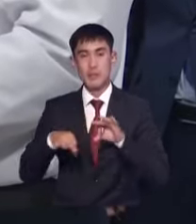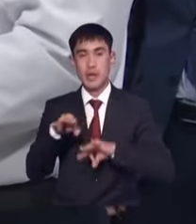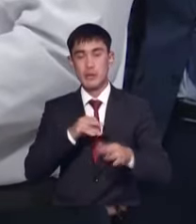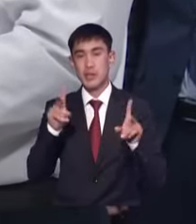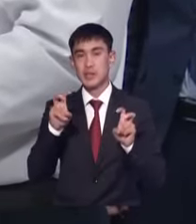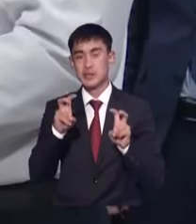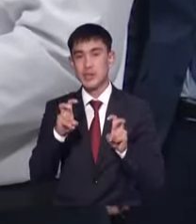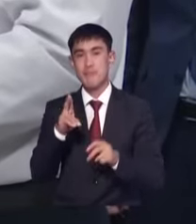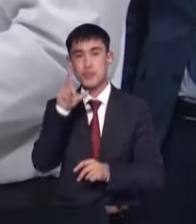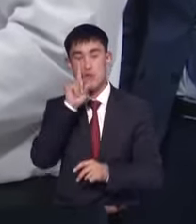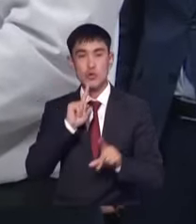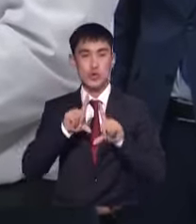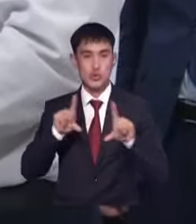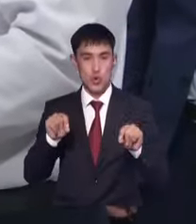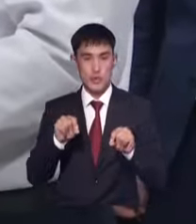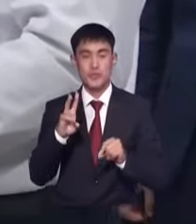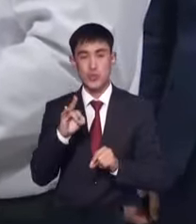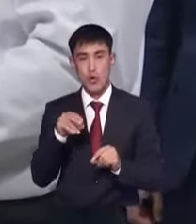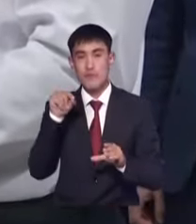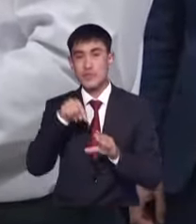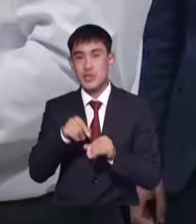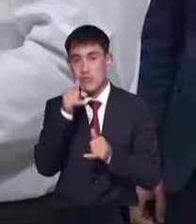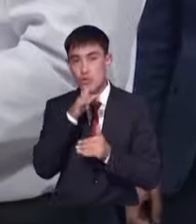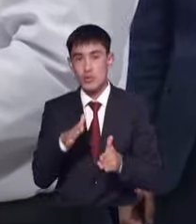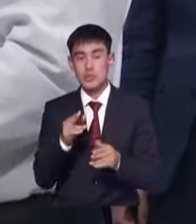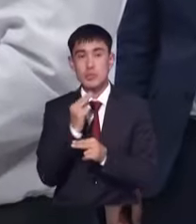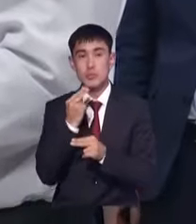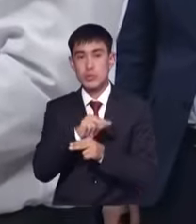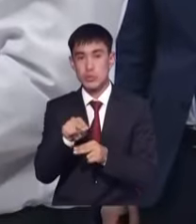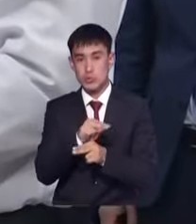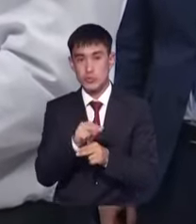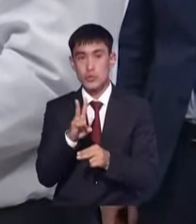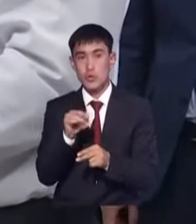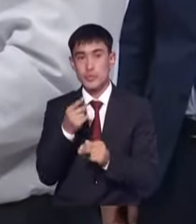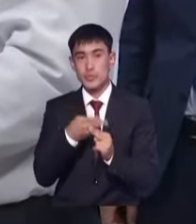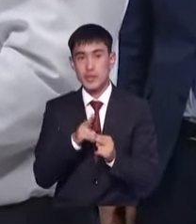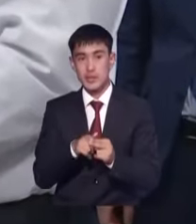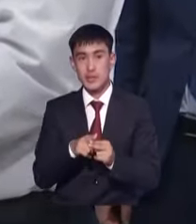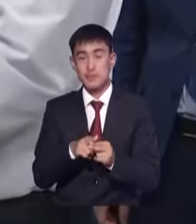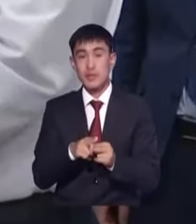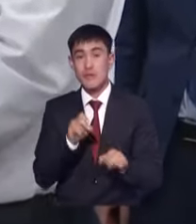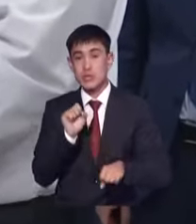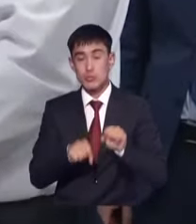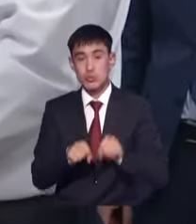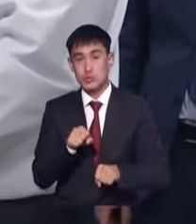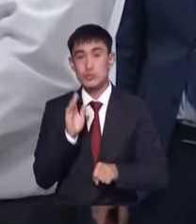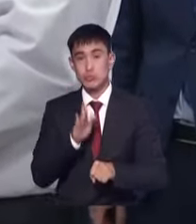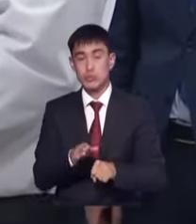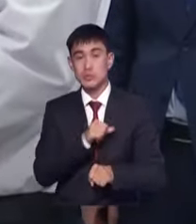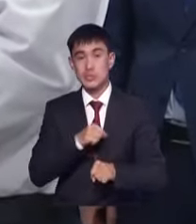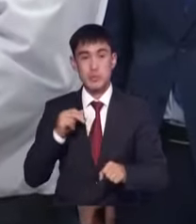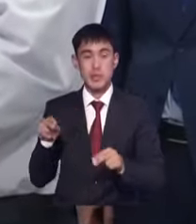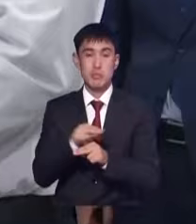под названием «Комфортная школа», однако в него не входит капитальный ремонт. Но, несмотря на это, по мере возможности будем